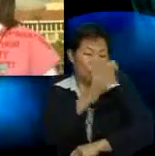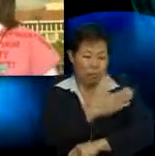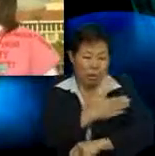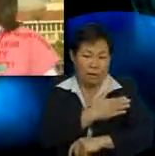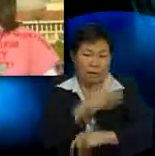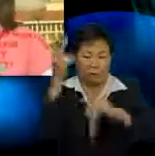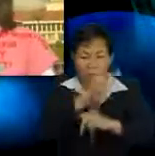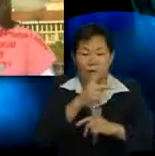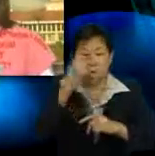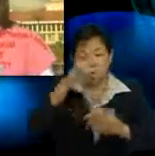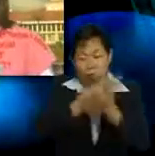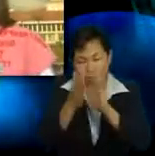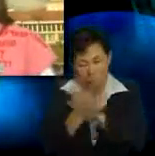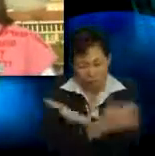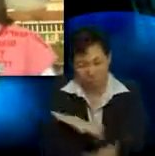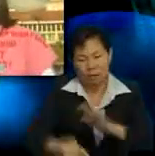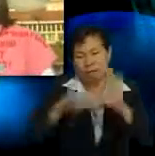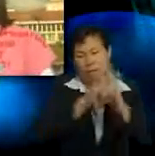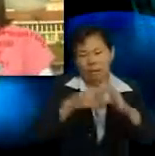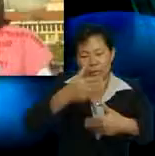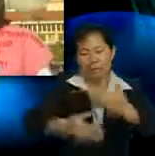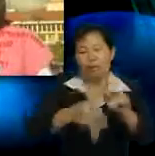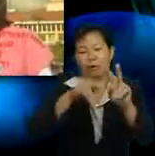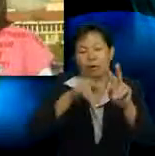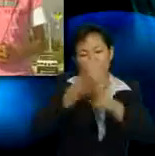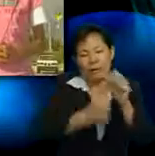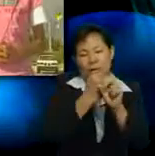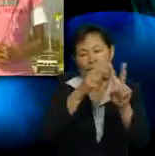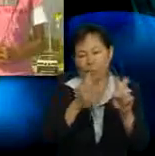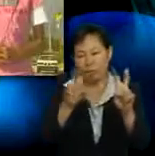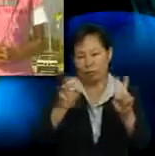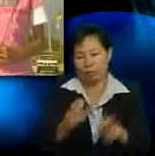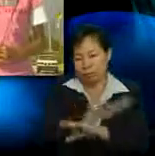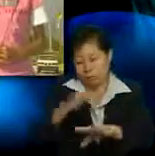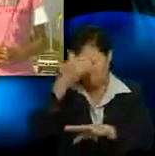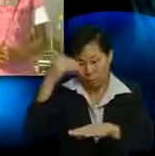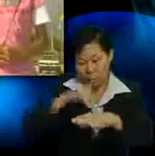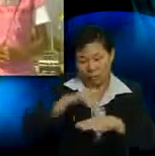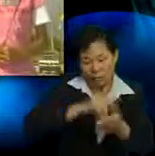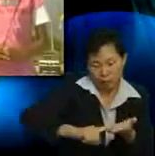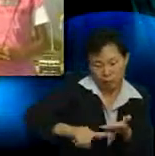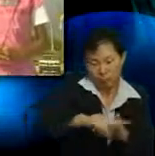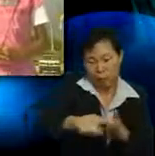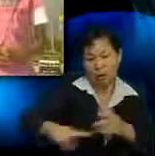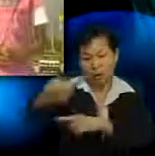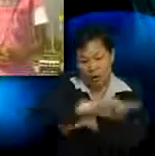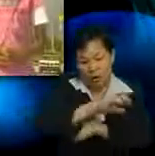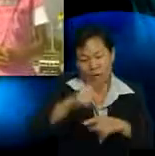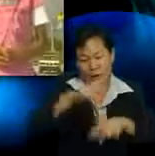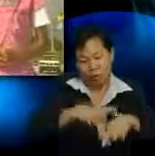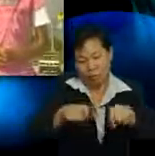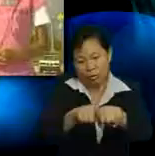Malaysia sebuah negara berstatus maju menjelang tahun 2020. Jangan lupa ya kawan-kawan, pada minggu hadapan, hari dan waktu yang